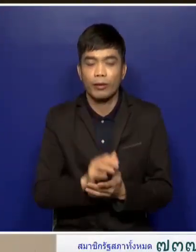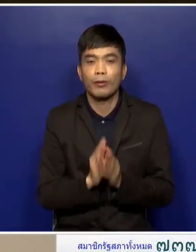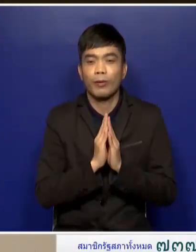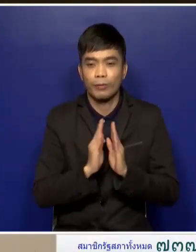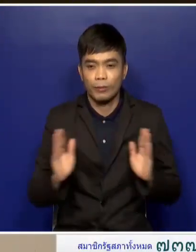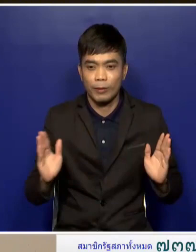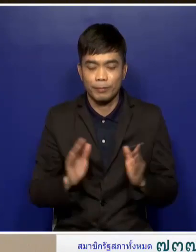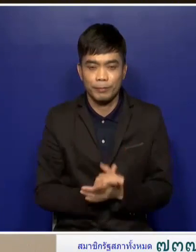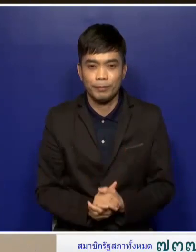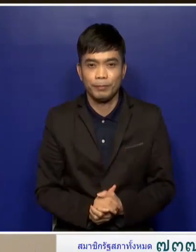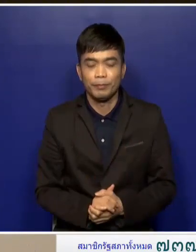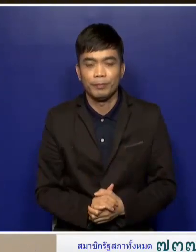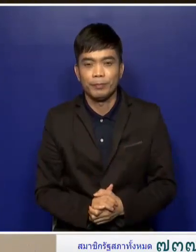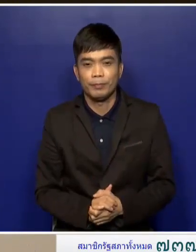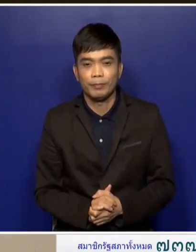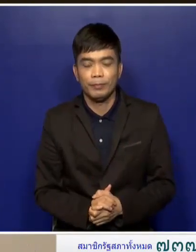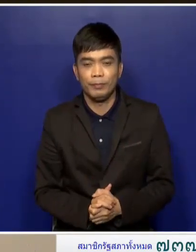ต่ไปคปฏิพัทธสัธิพาดา